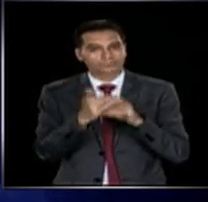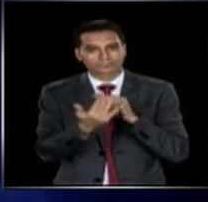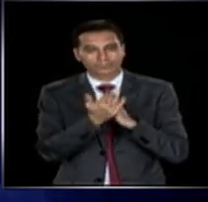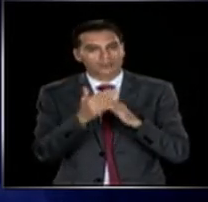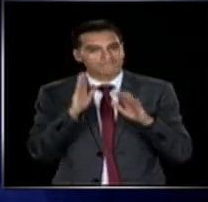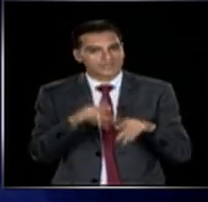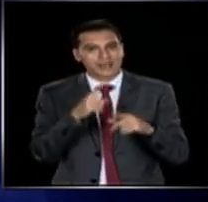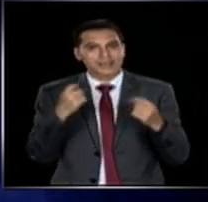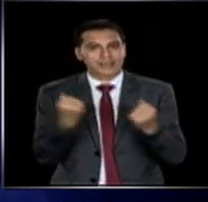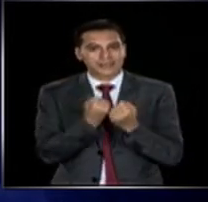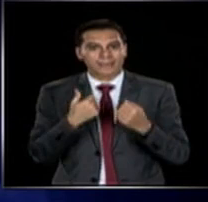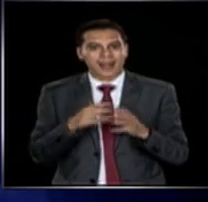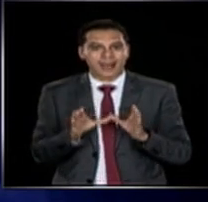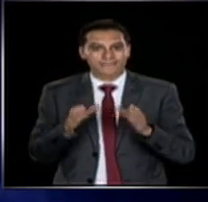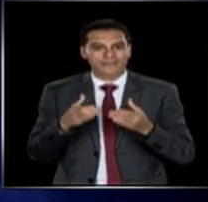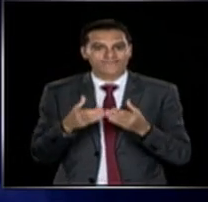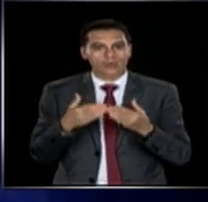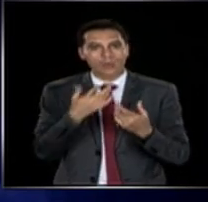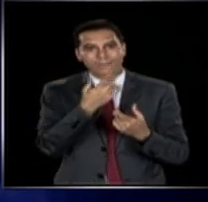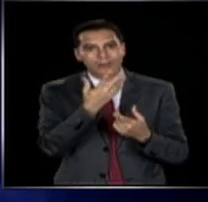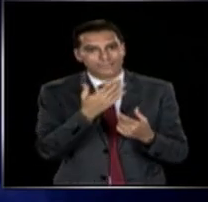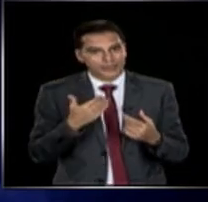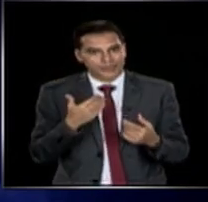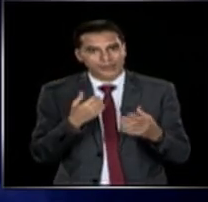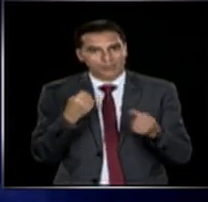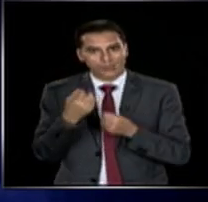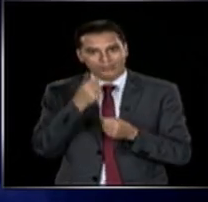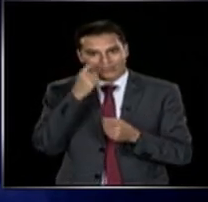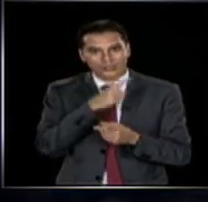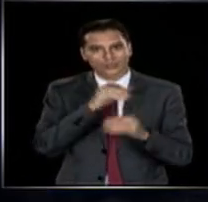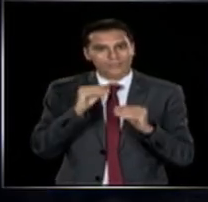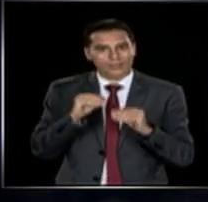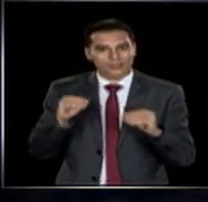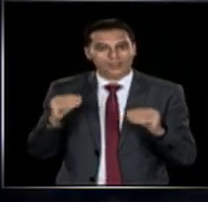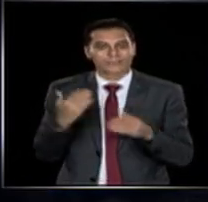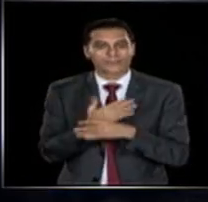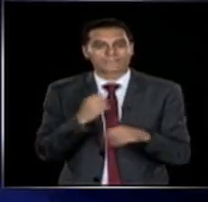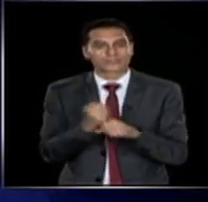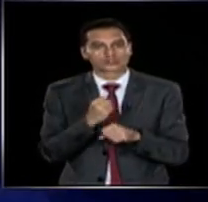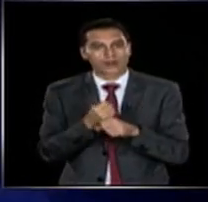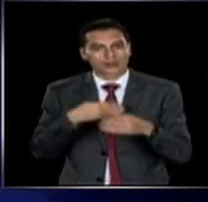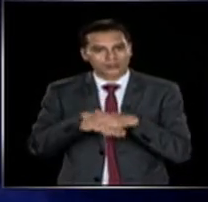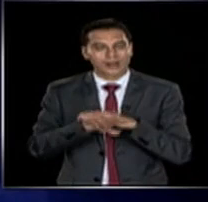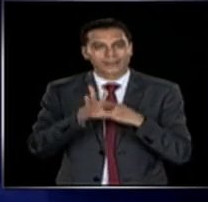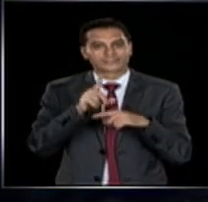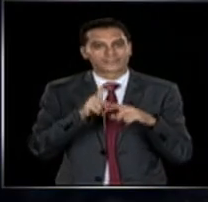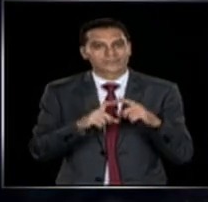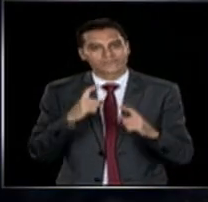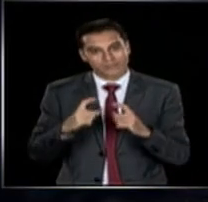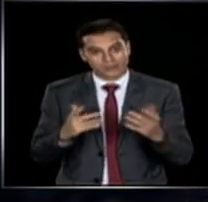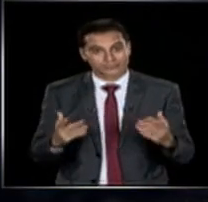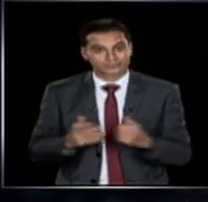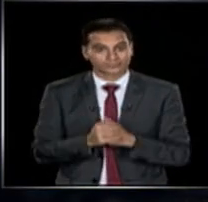هم بتدريب، احنا بنقفل الدايرة بس هم بيقوموا بتدريب الولاد، فاحنا بناخد الولاد المدربين عشان نشغلهم بالنسبة 5% في البنك.